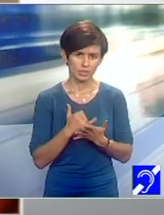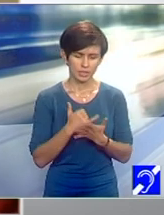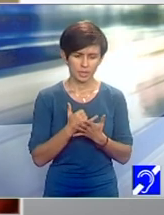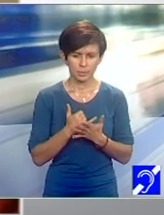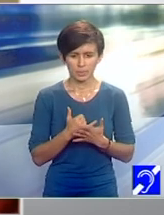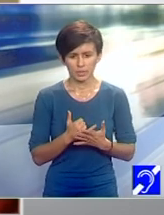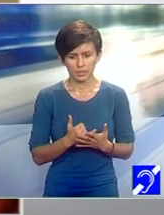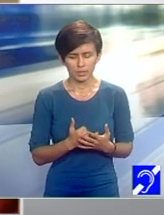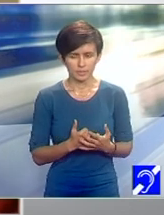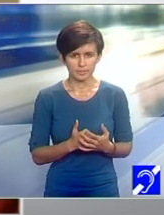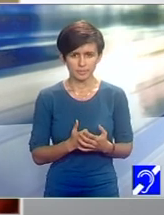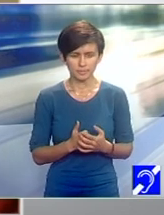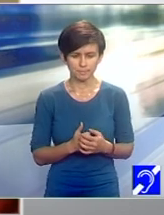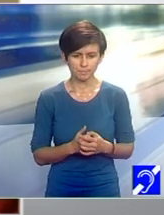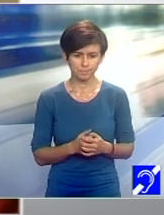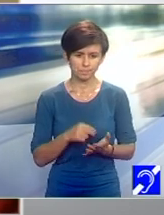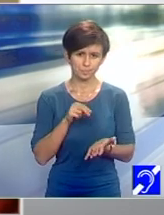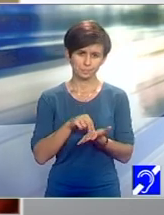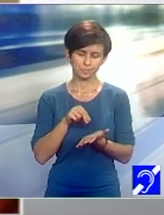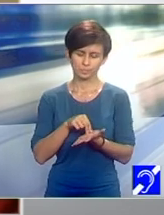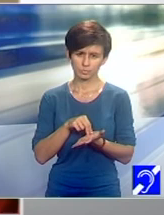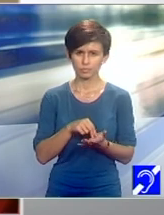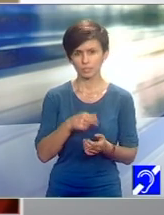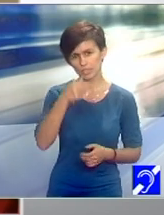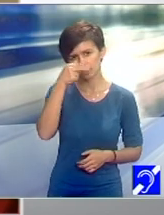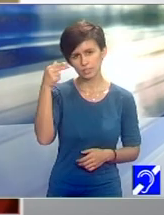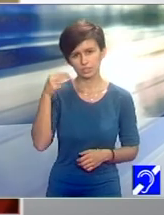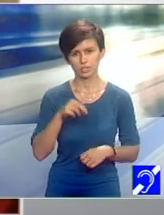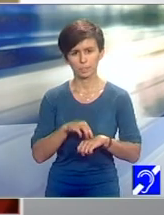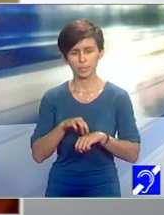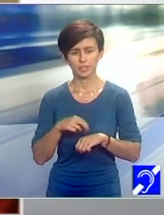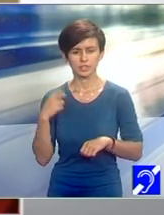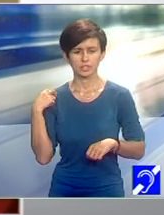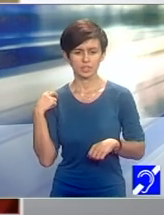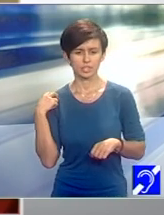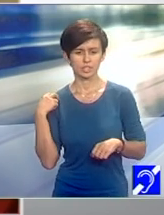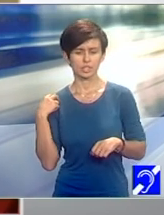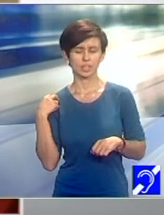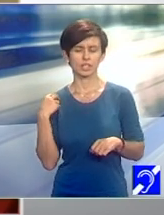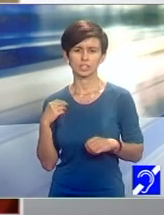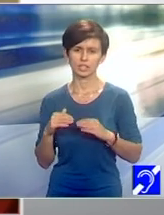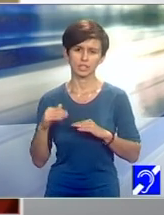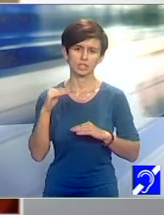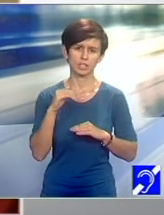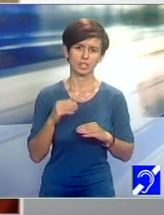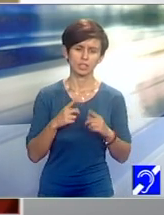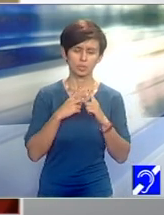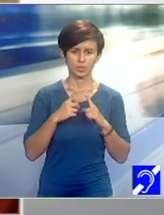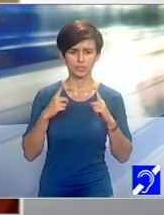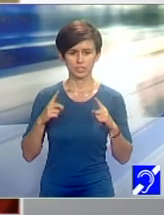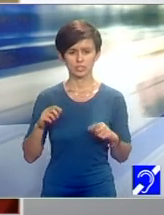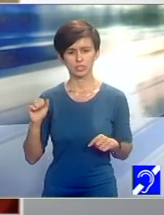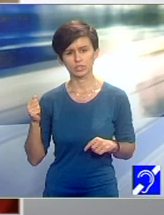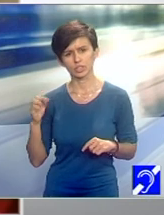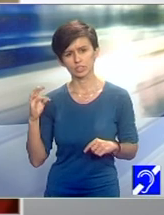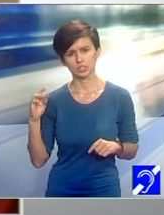a propune titlul de doctor honoris causa profesorului Strudel Moisa, având